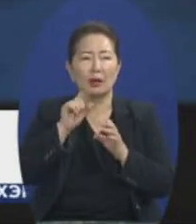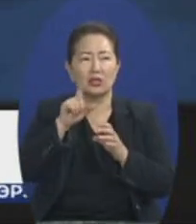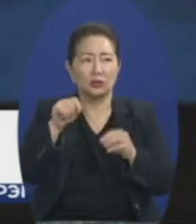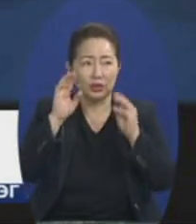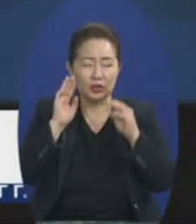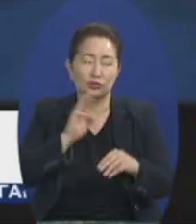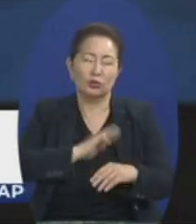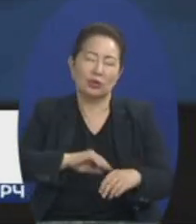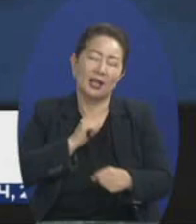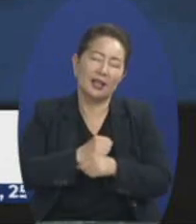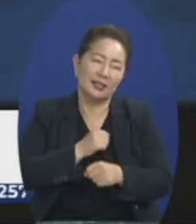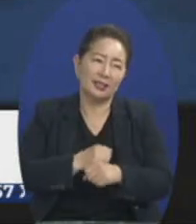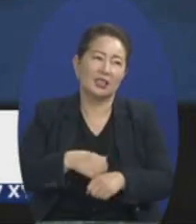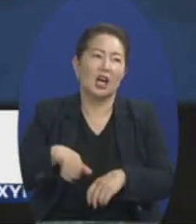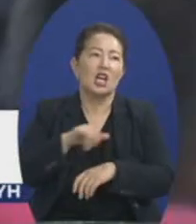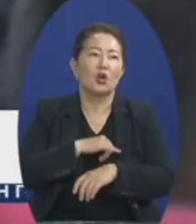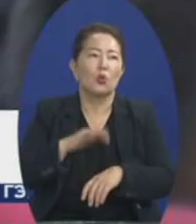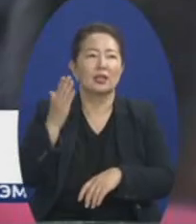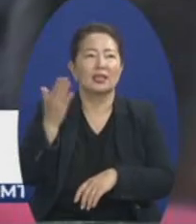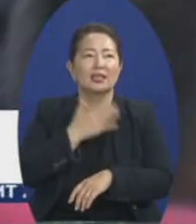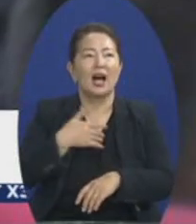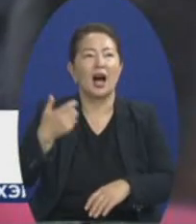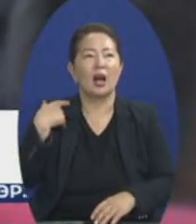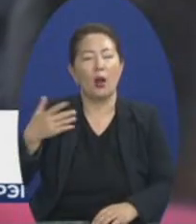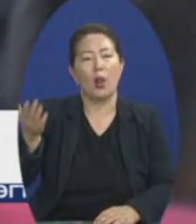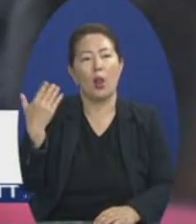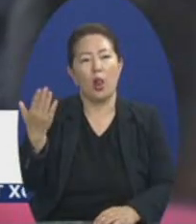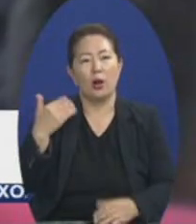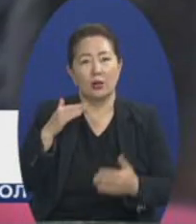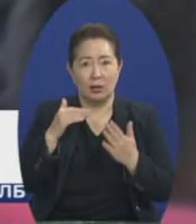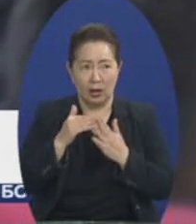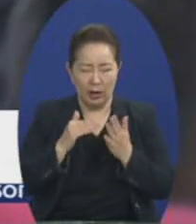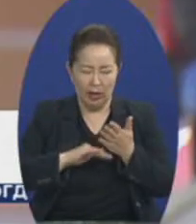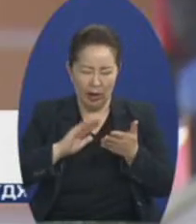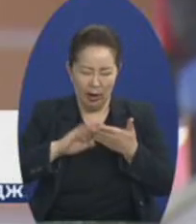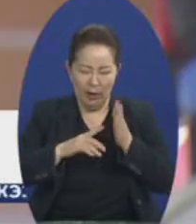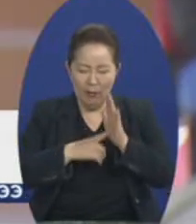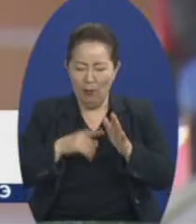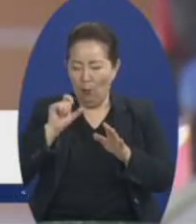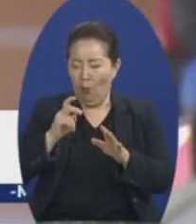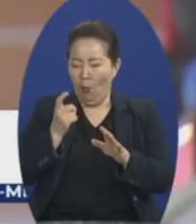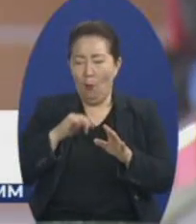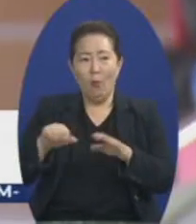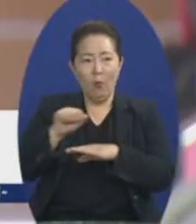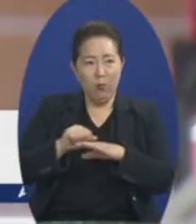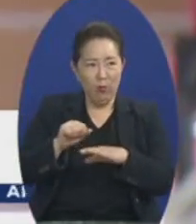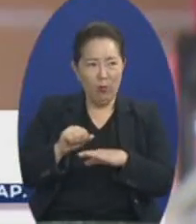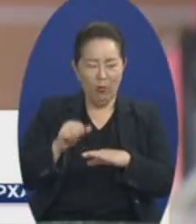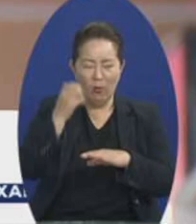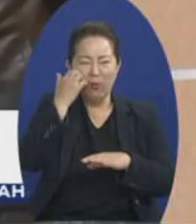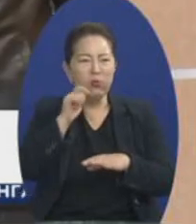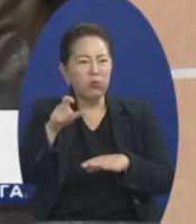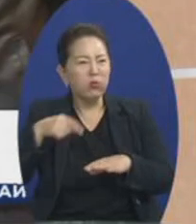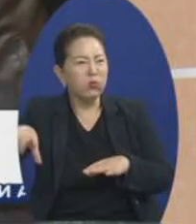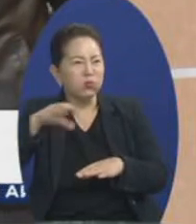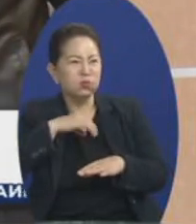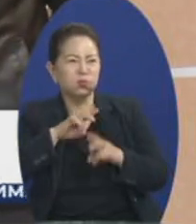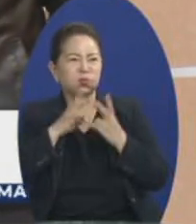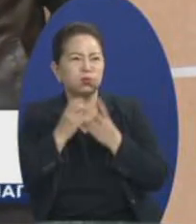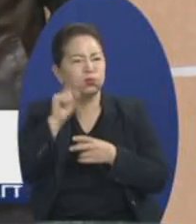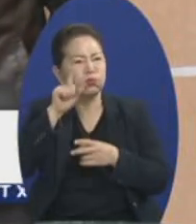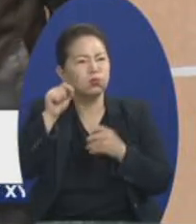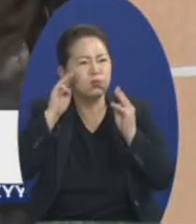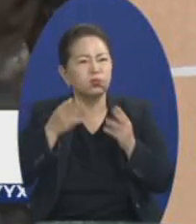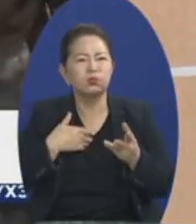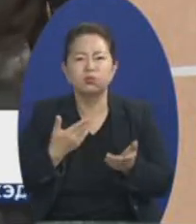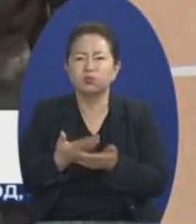шийдвэрлэхээр ажиллаж байгааг улсын хурлын дарга танилцуулсан. За харин Хинтээ аймгийн иргэдийн хувьд ахмадуудын нийгмийн асуудлыг шийдвэрлэх, за орон нутгийн эрүүл